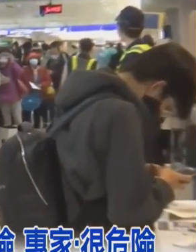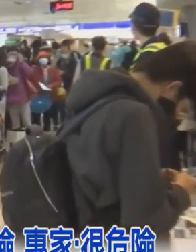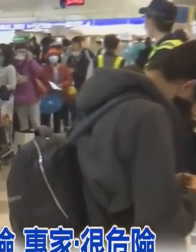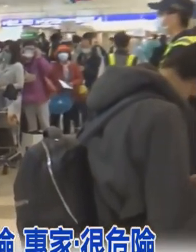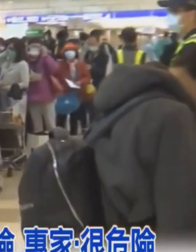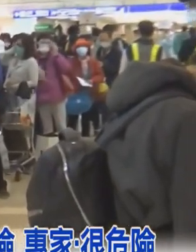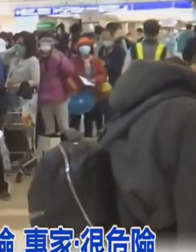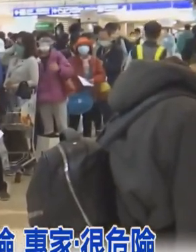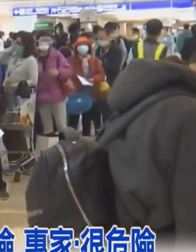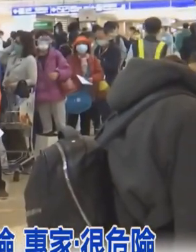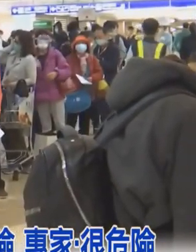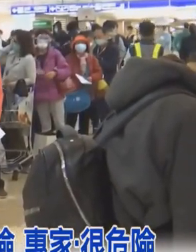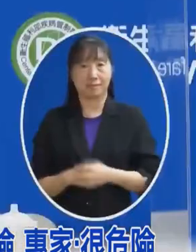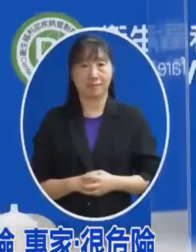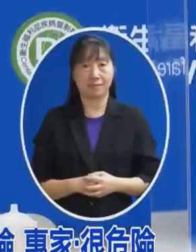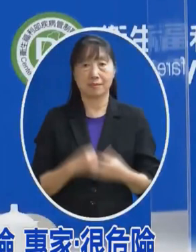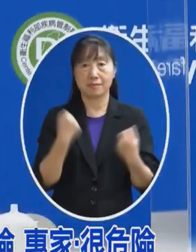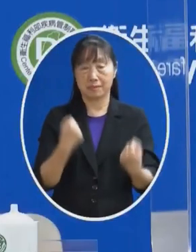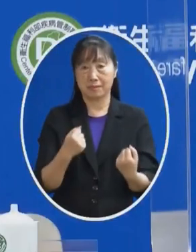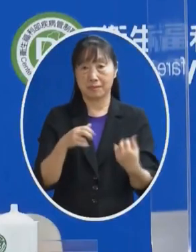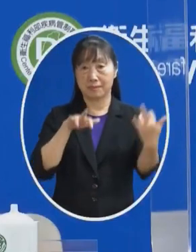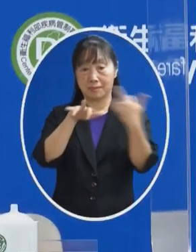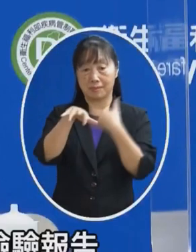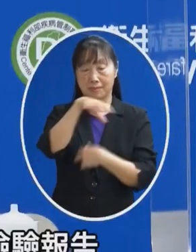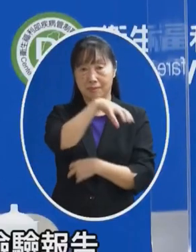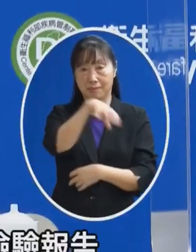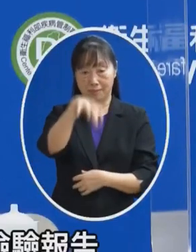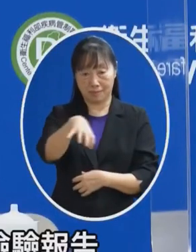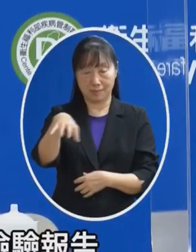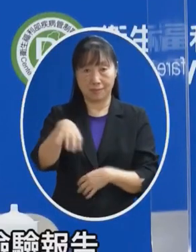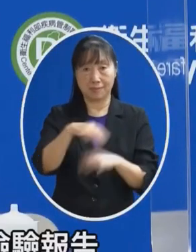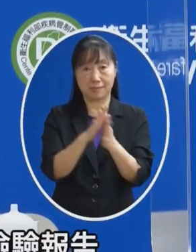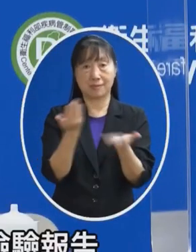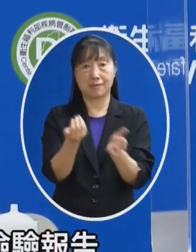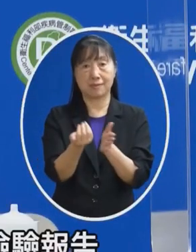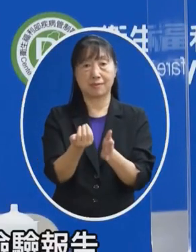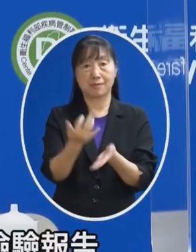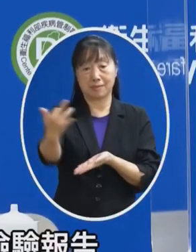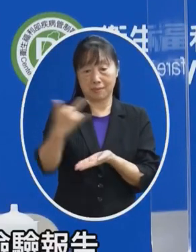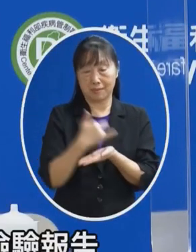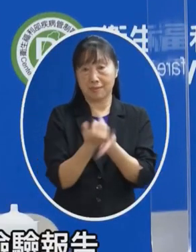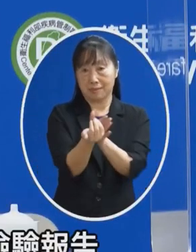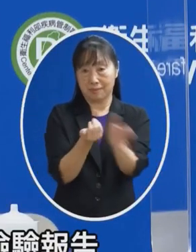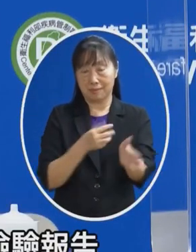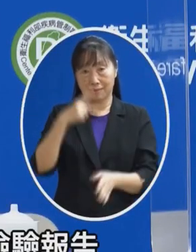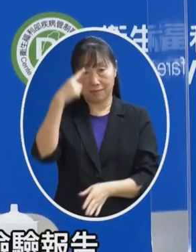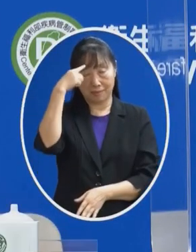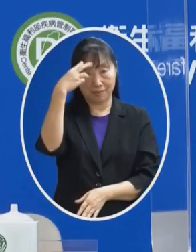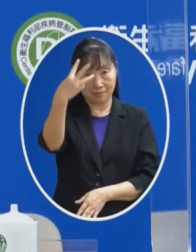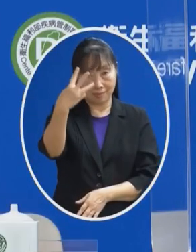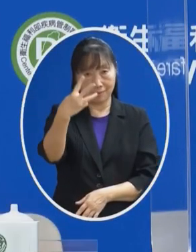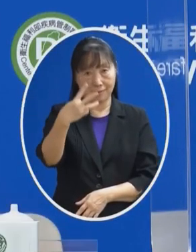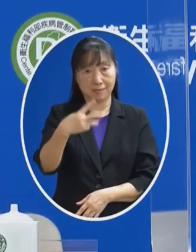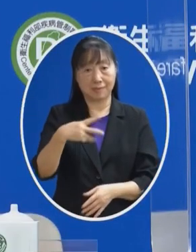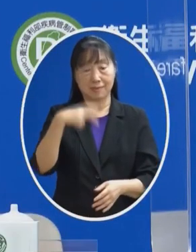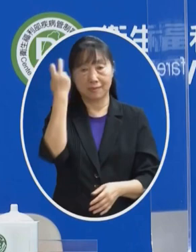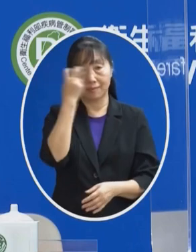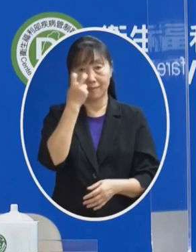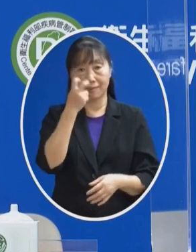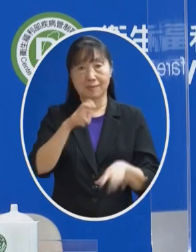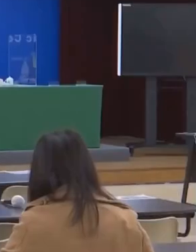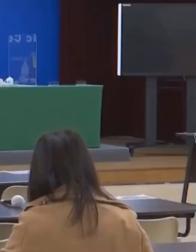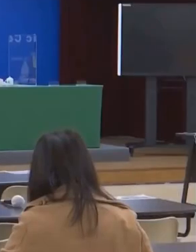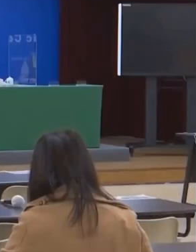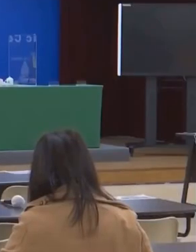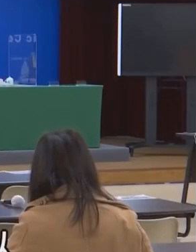国外商务人士来台 的时候，还是要有登机前3日的检验的报告，那阴性的报